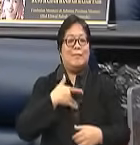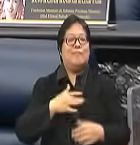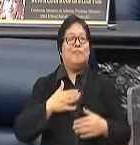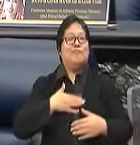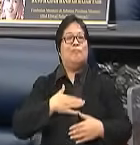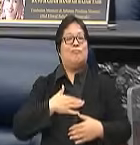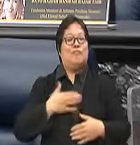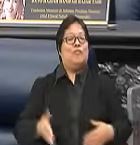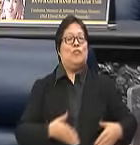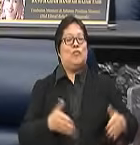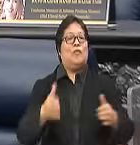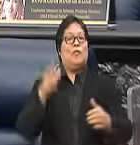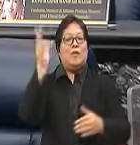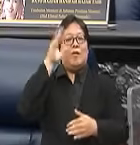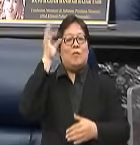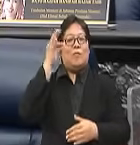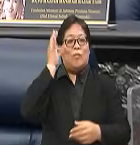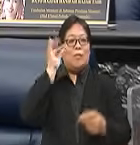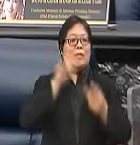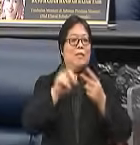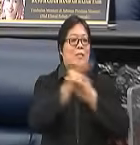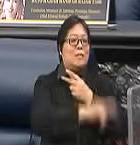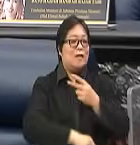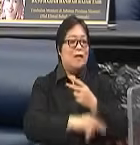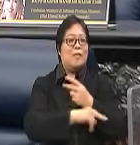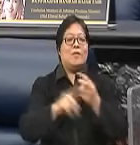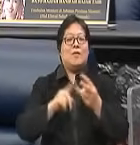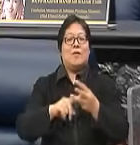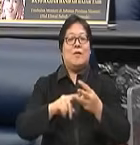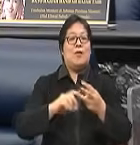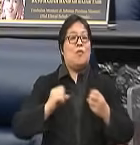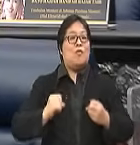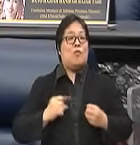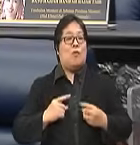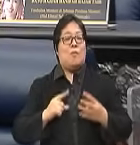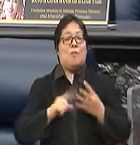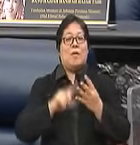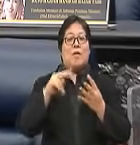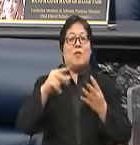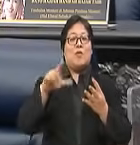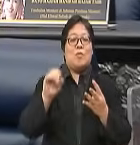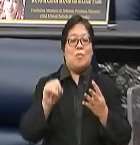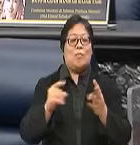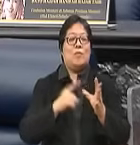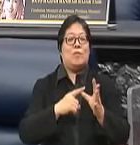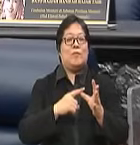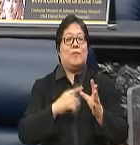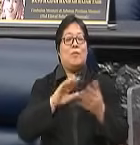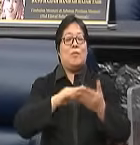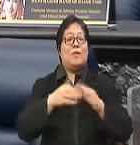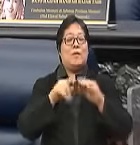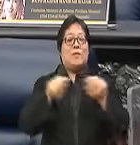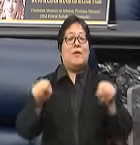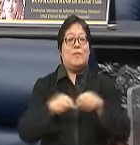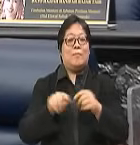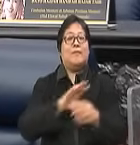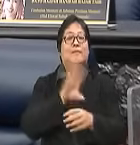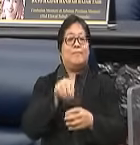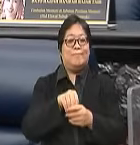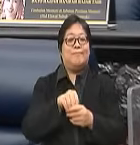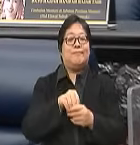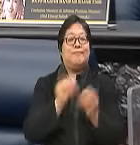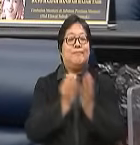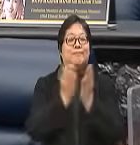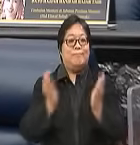antara tajam sekutuan kerajaan negeri Hai badan koperasi badan bukan kerajaan dan Kemenkes tempat termasuk para